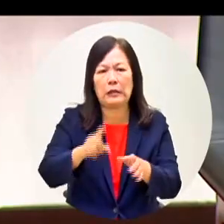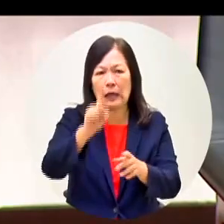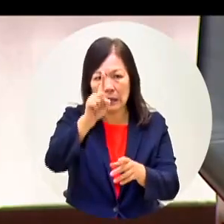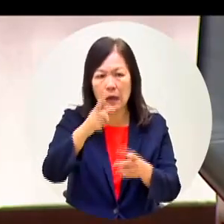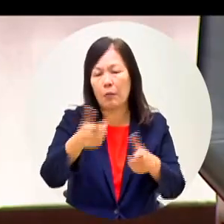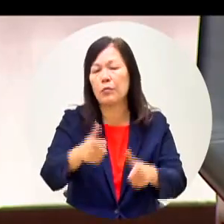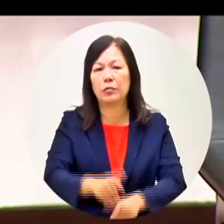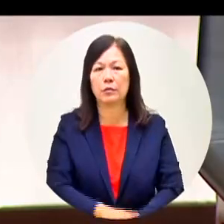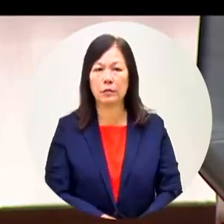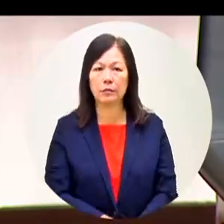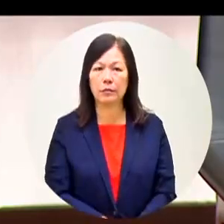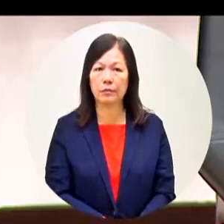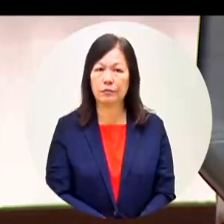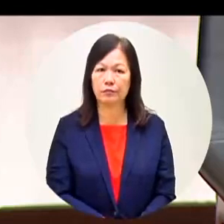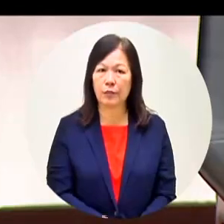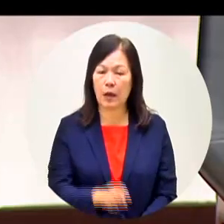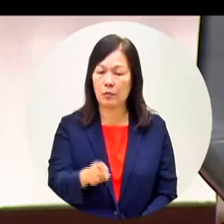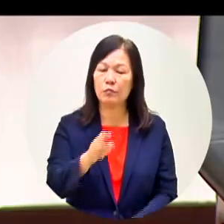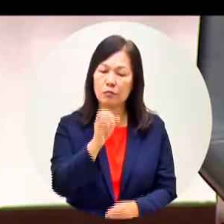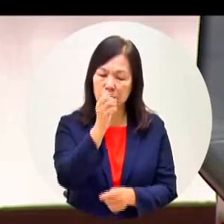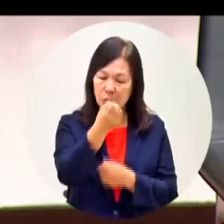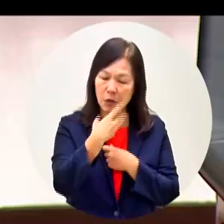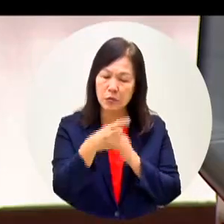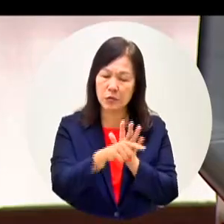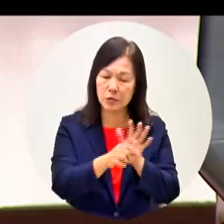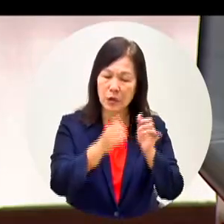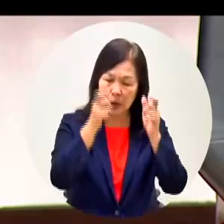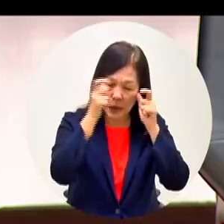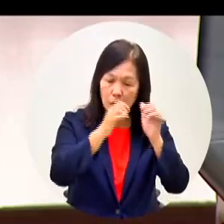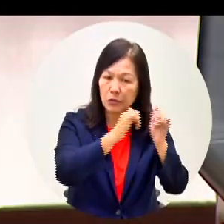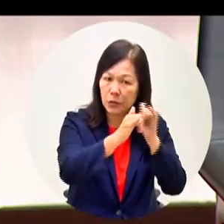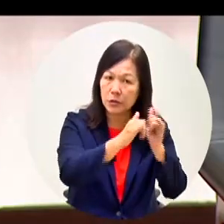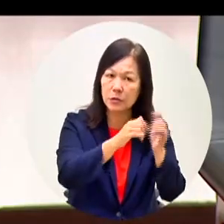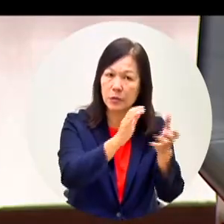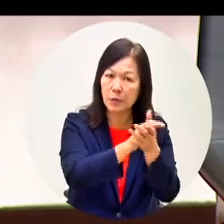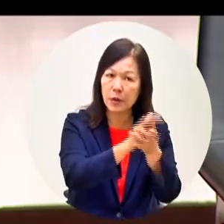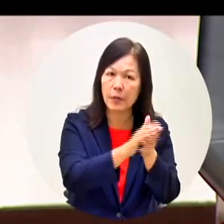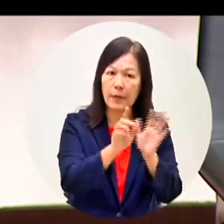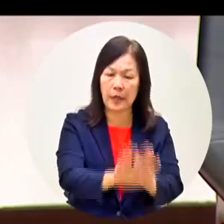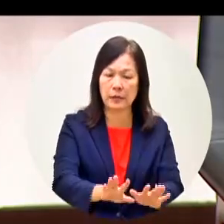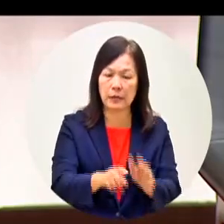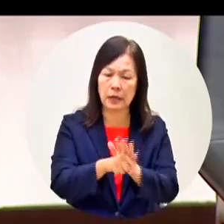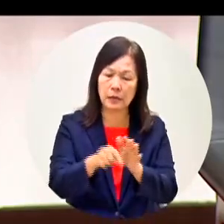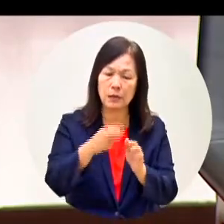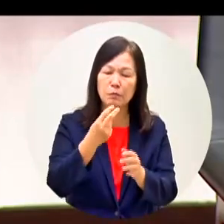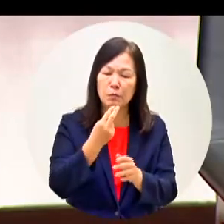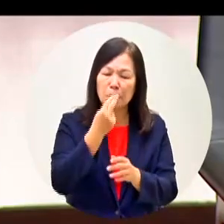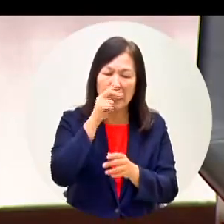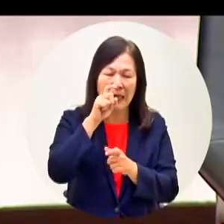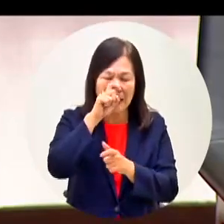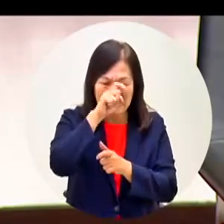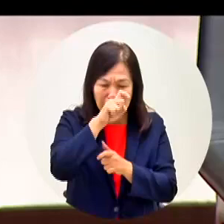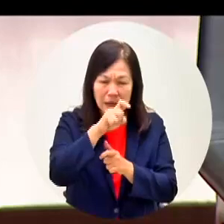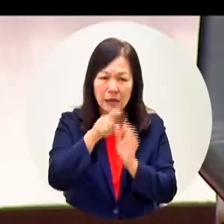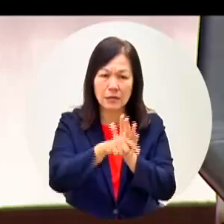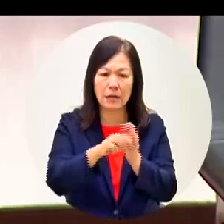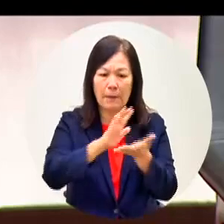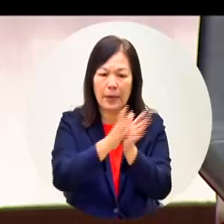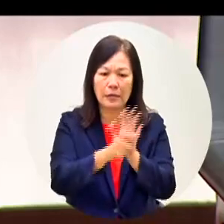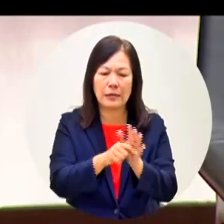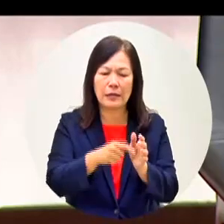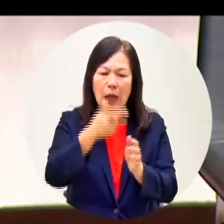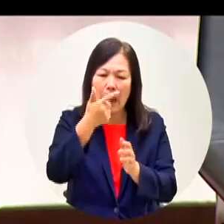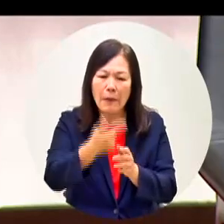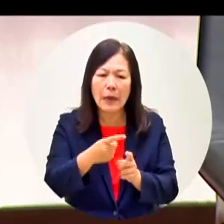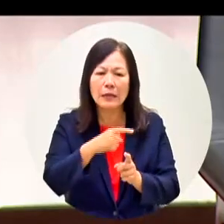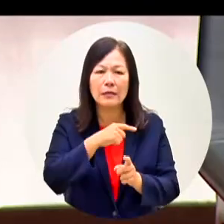民处在高雄市现在的这样的空污的环境下是一个慢性自杀，高雄市的肺腺